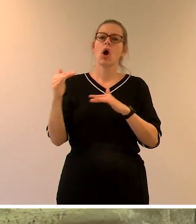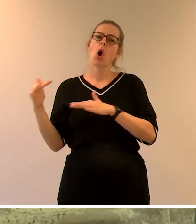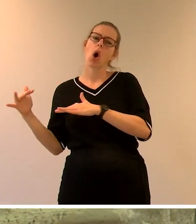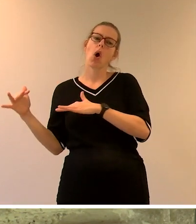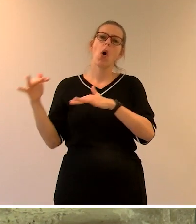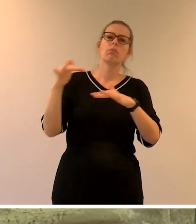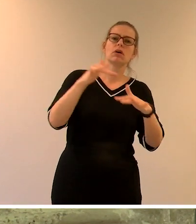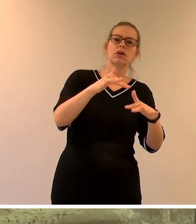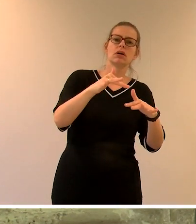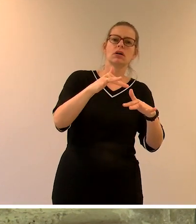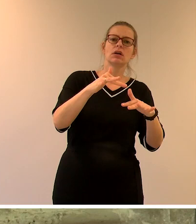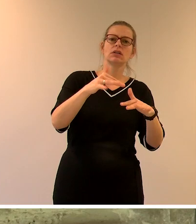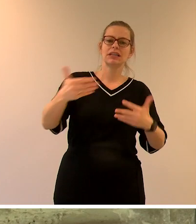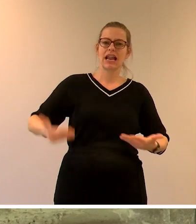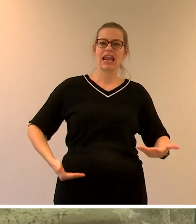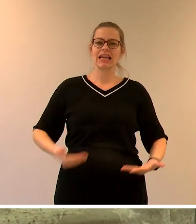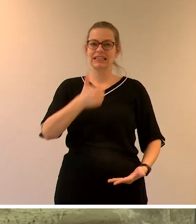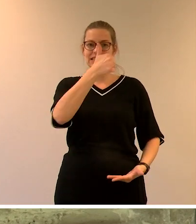legers op